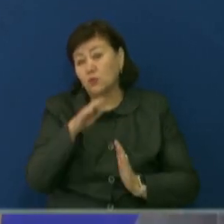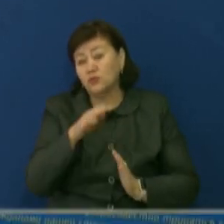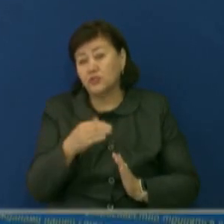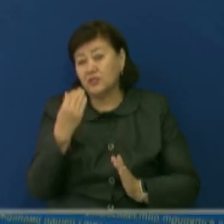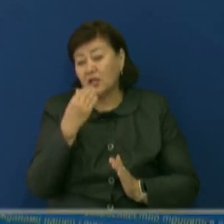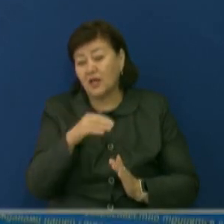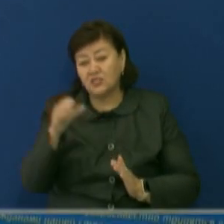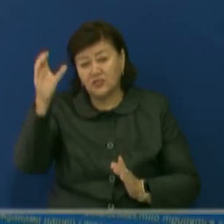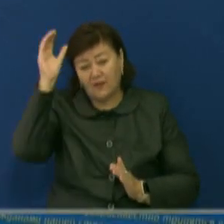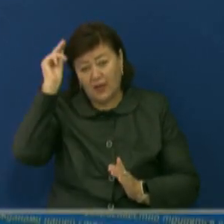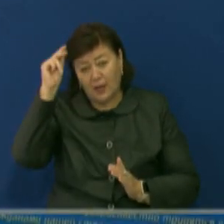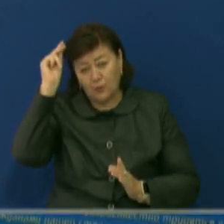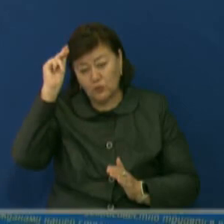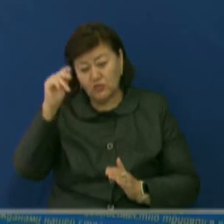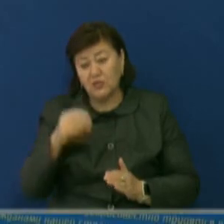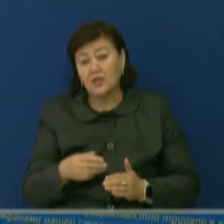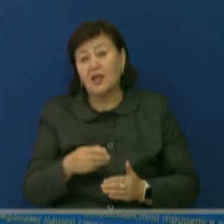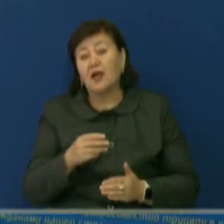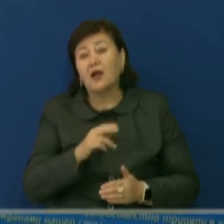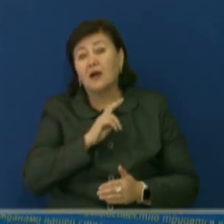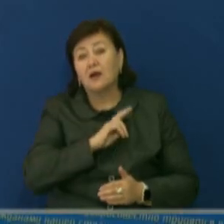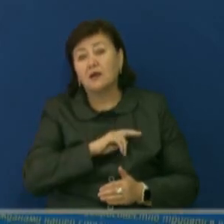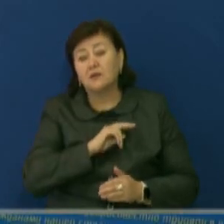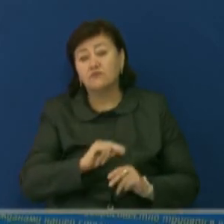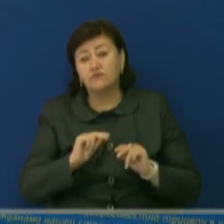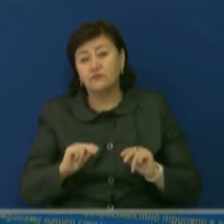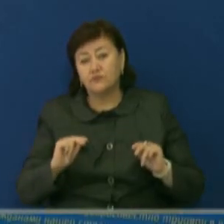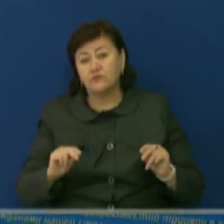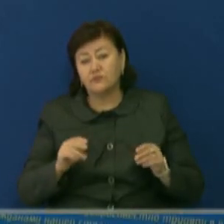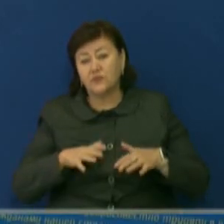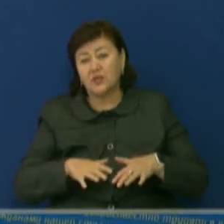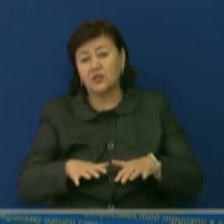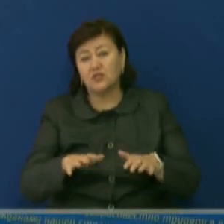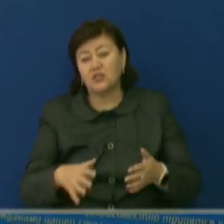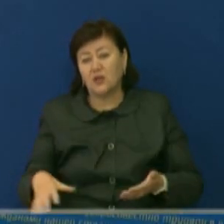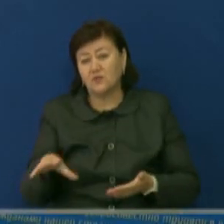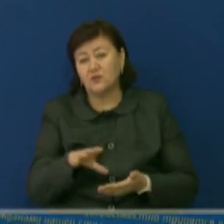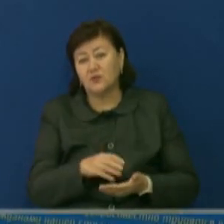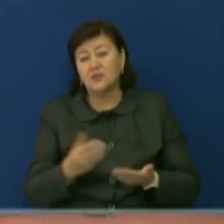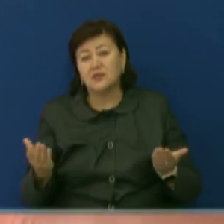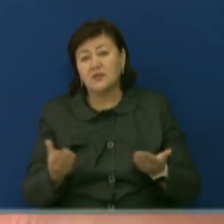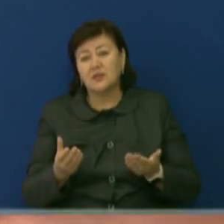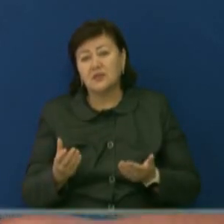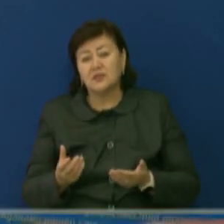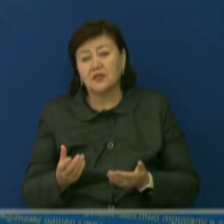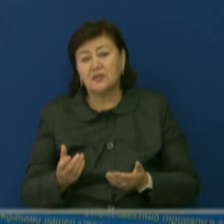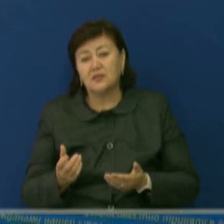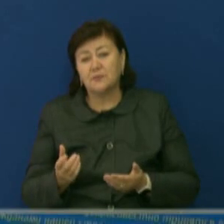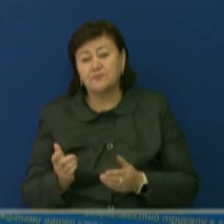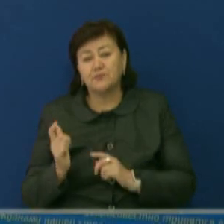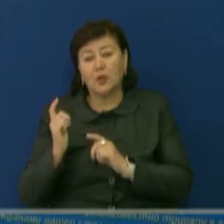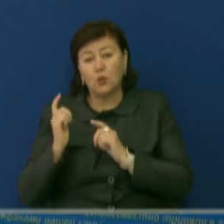обучения. Действительно, кадры решают все. Вот какой учитель придет, с каким багажом знаний, с какими